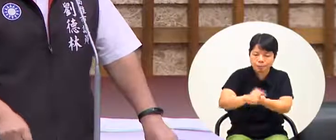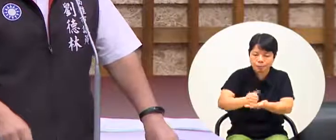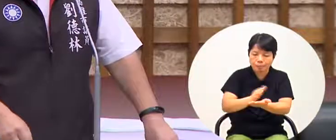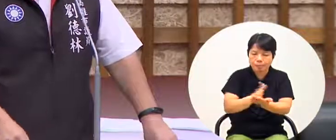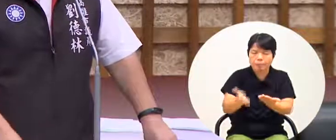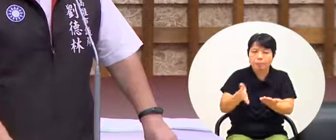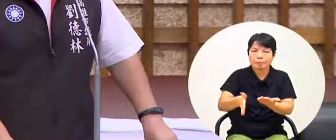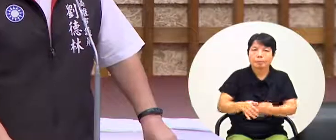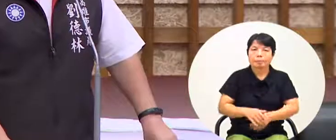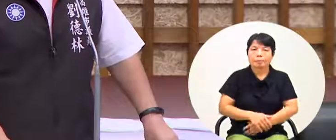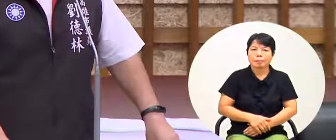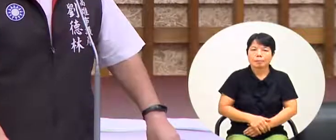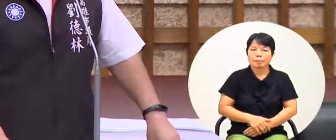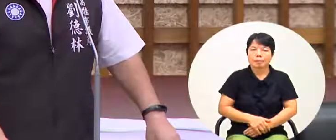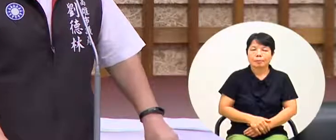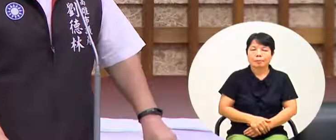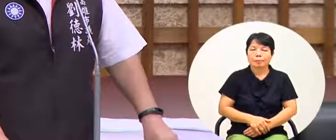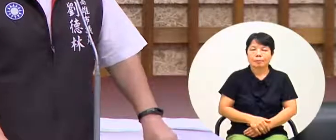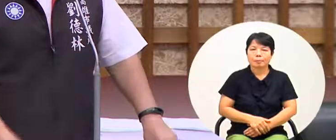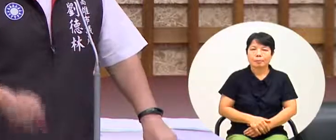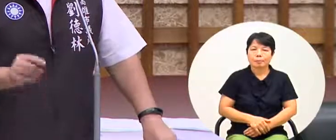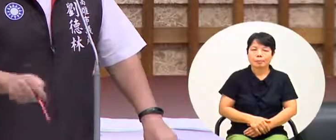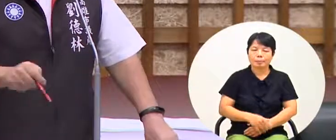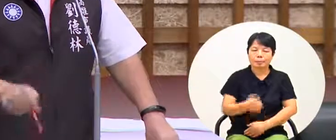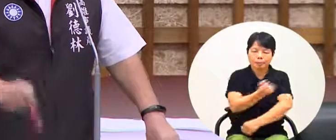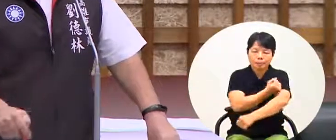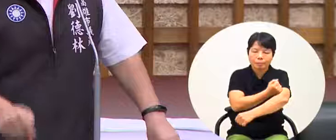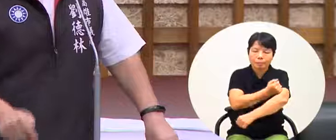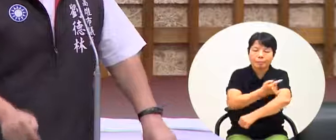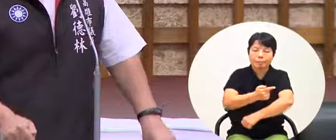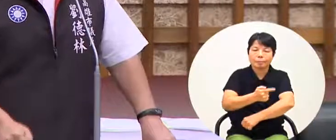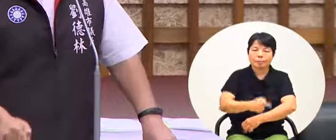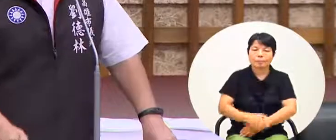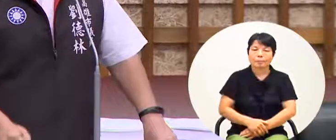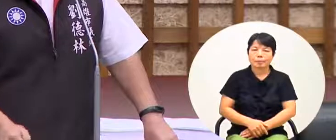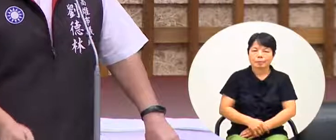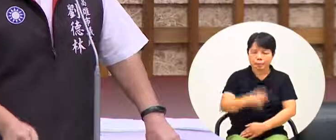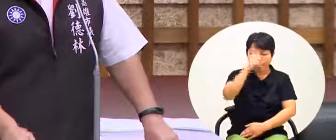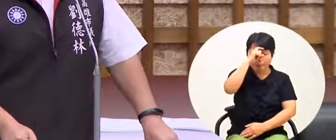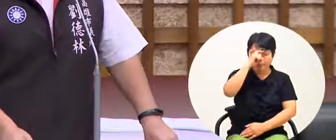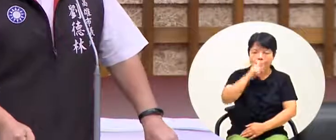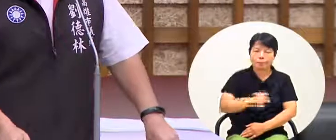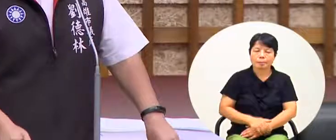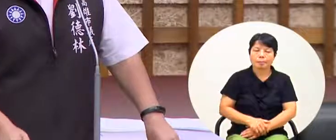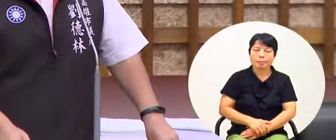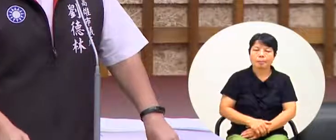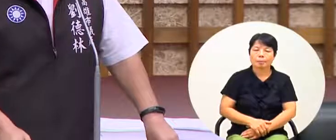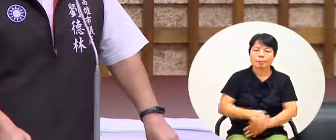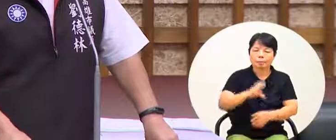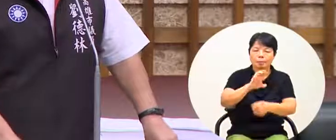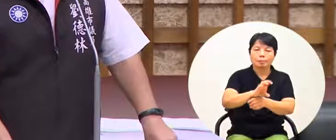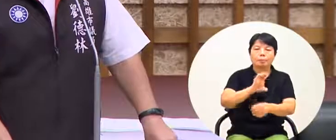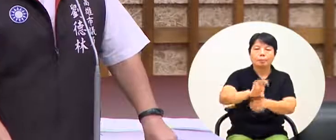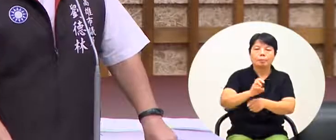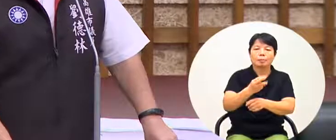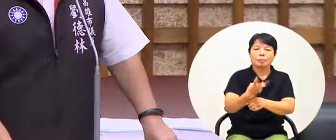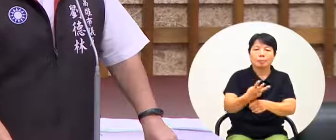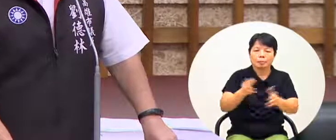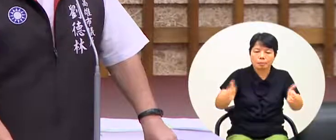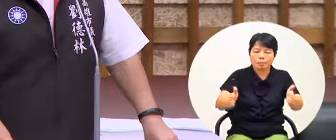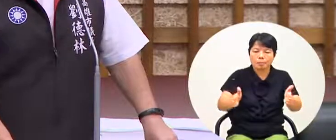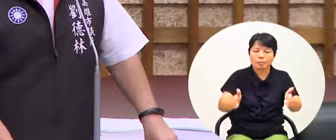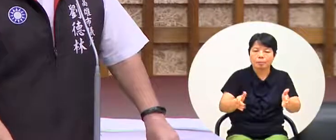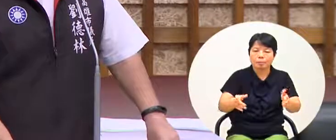是蛮辛苦的。那我希望在辛苦当下，93期进度一直延后，是不